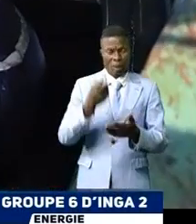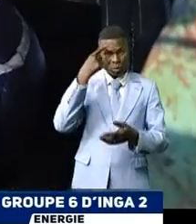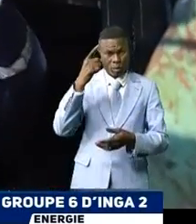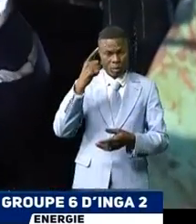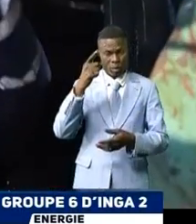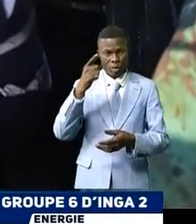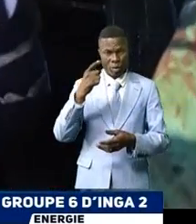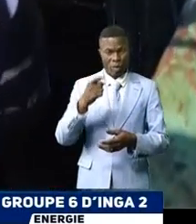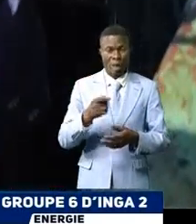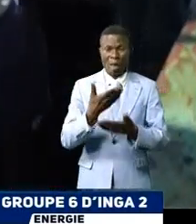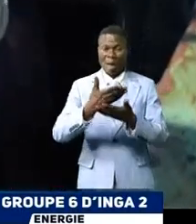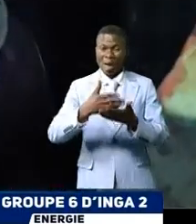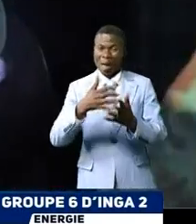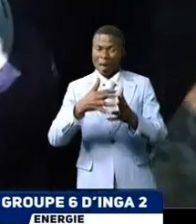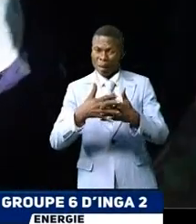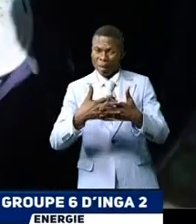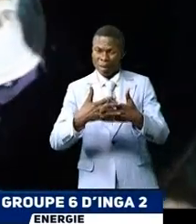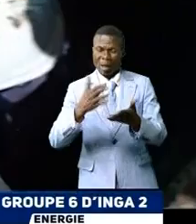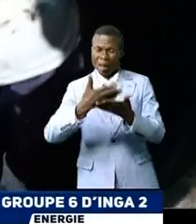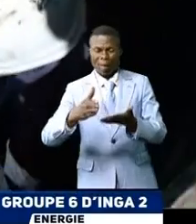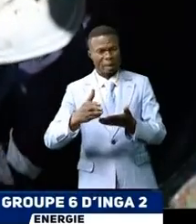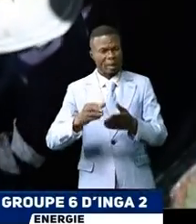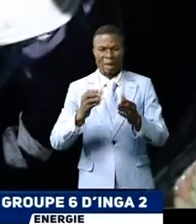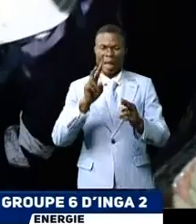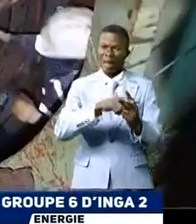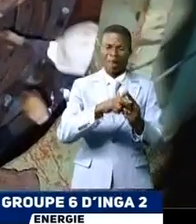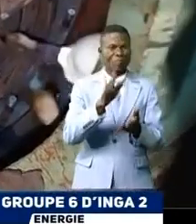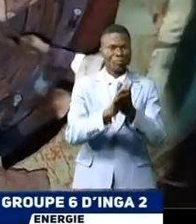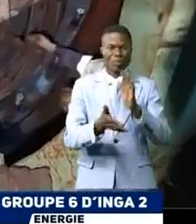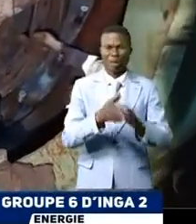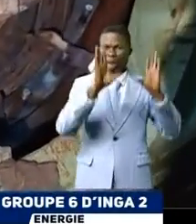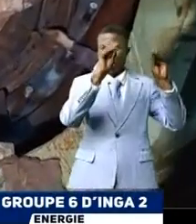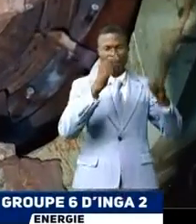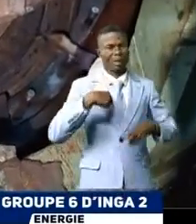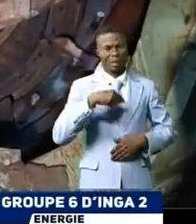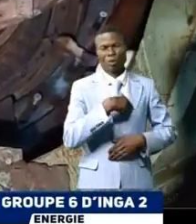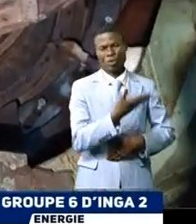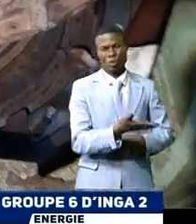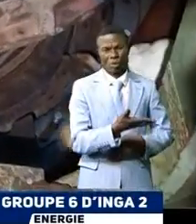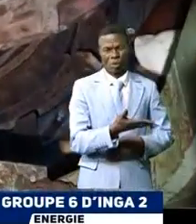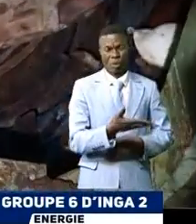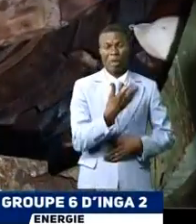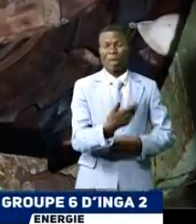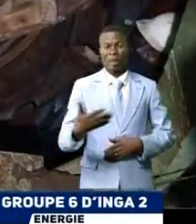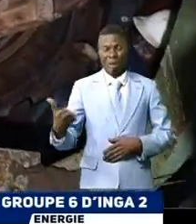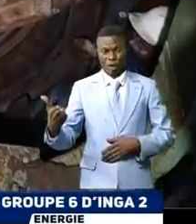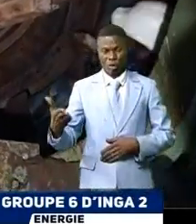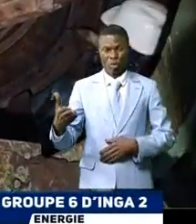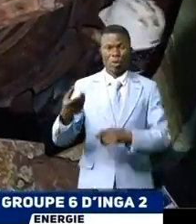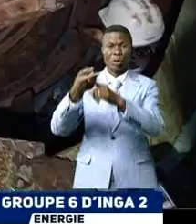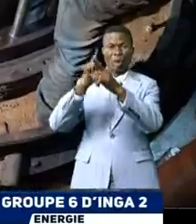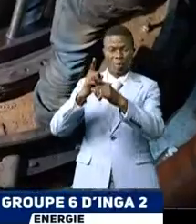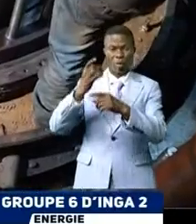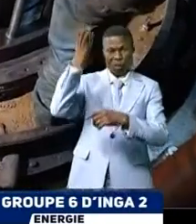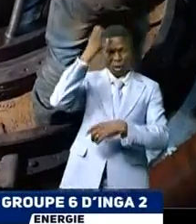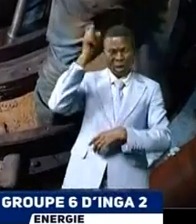nous n'avons pas cette pièce-là de réserve à nos différents magasins que nous avons ici. Ce sont des pièces qui sont commandées